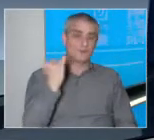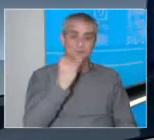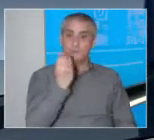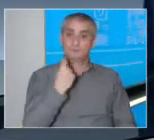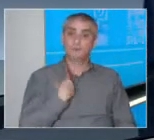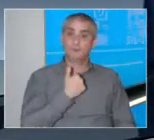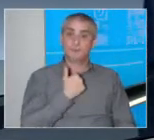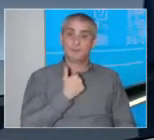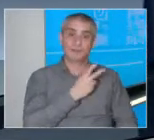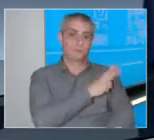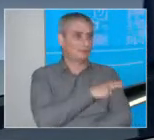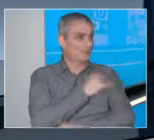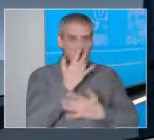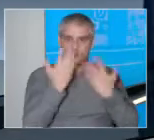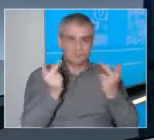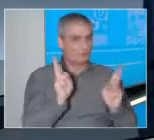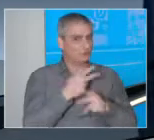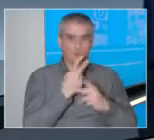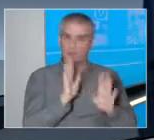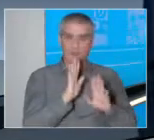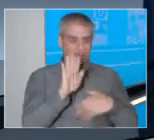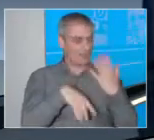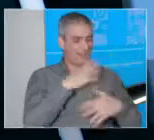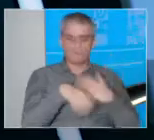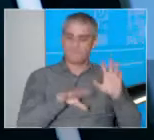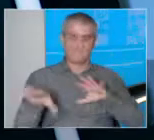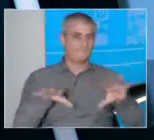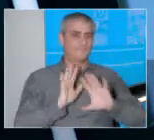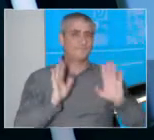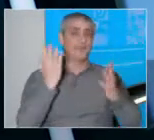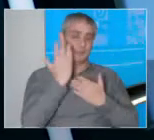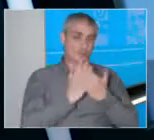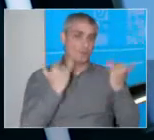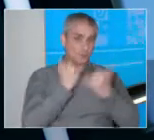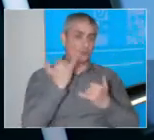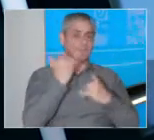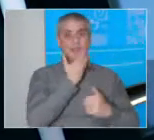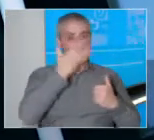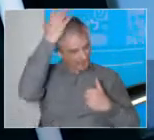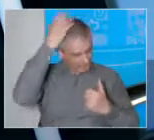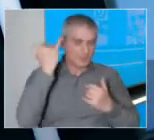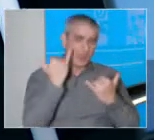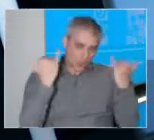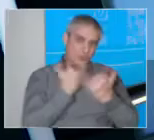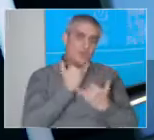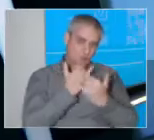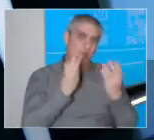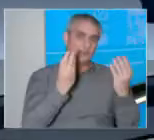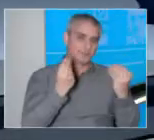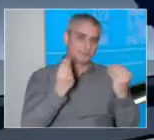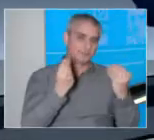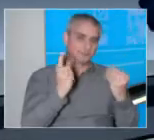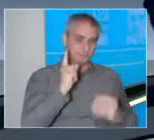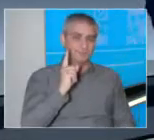מישהו מהשבק למשטרה, היום התברר שאתה לא יכול להרבב בין המערכות. זה חלק מהטעויות שהוא הביא, את מנדלבליט, עוד כמה טעויות על הדרך. תשמע,